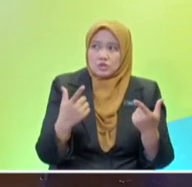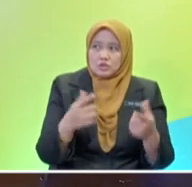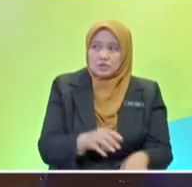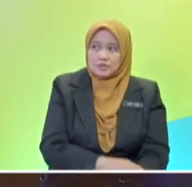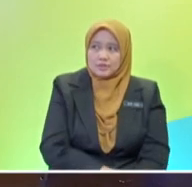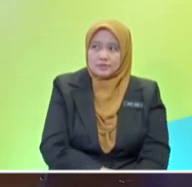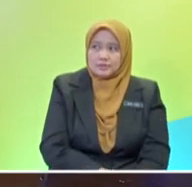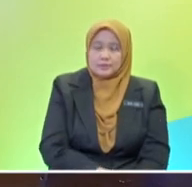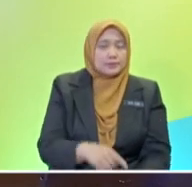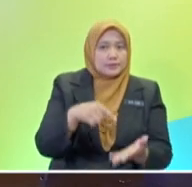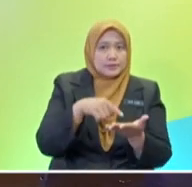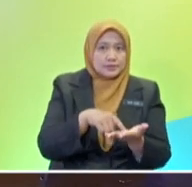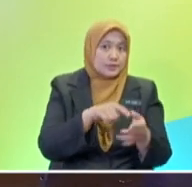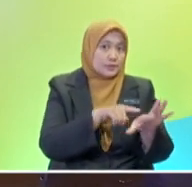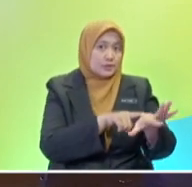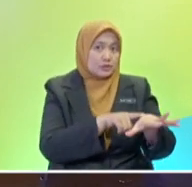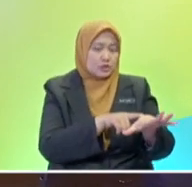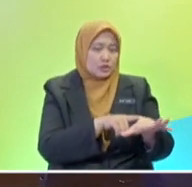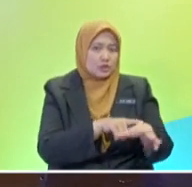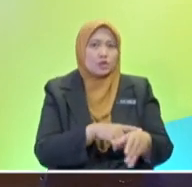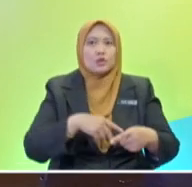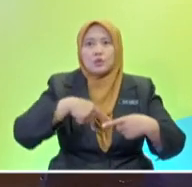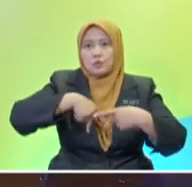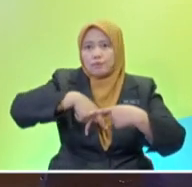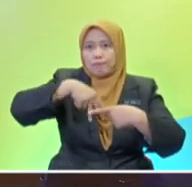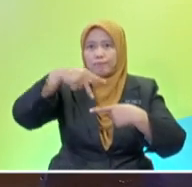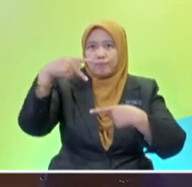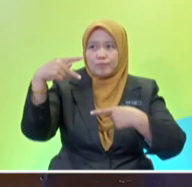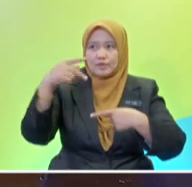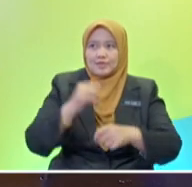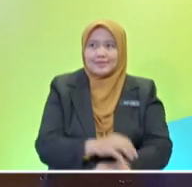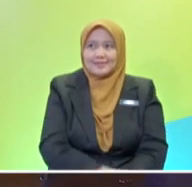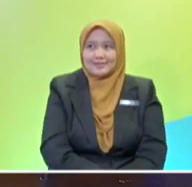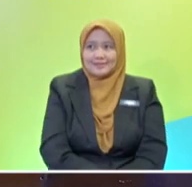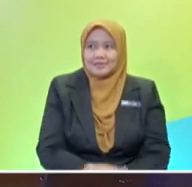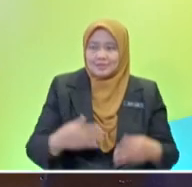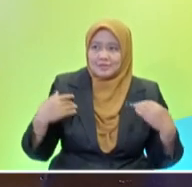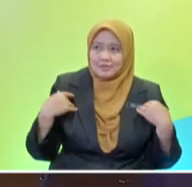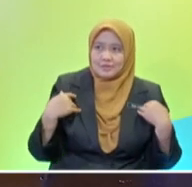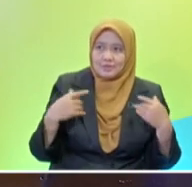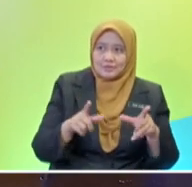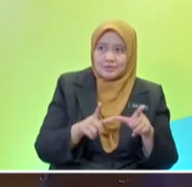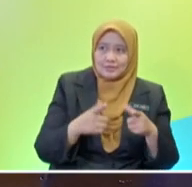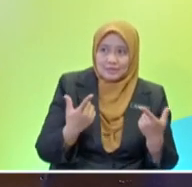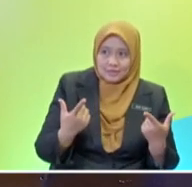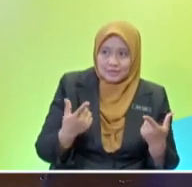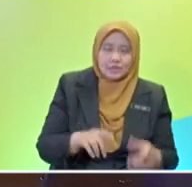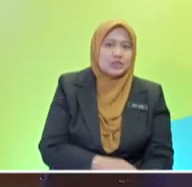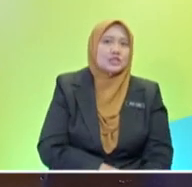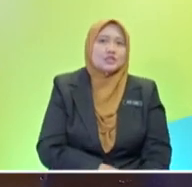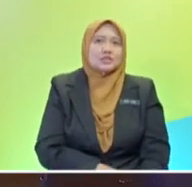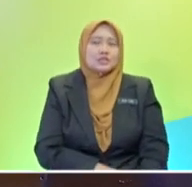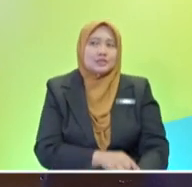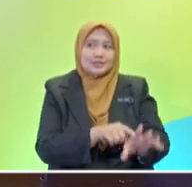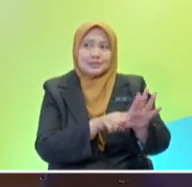Daun pandan ya, murid-murid. Daun pandan. Cuba cari. Ada tak? Ada, cikgu. Ada. Dah macam lidi dah. Daun apa tu?